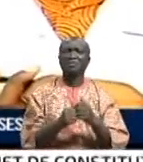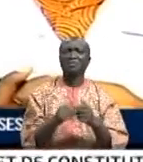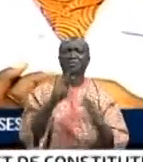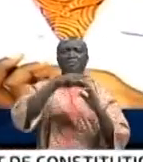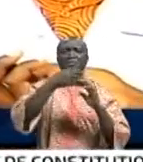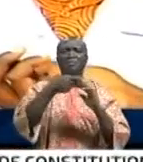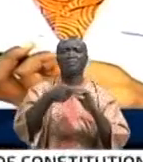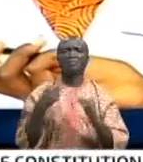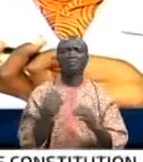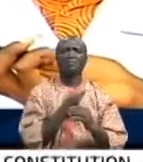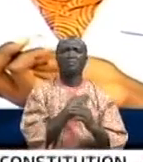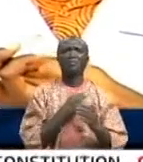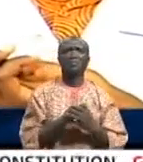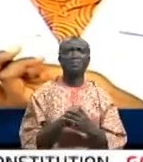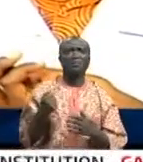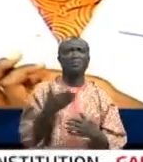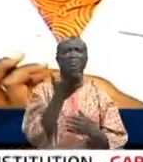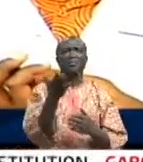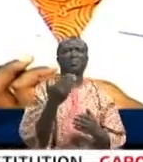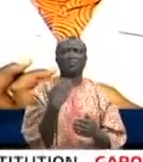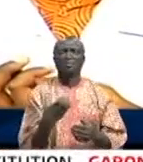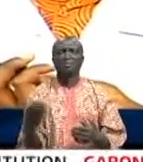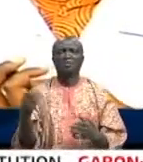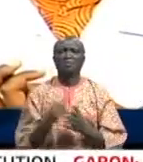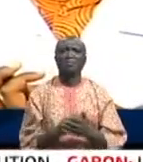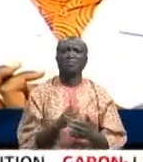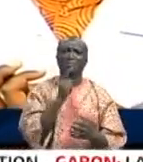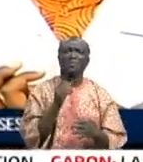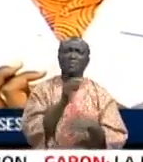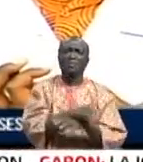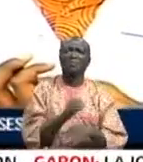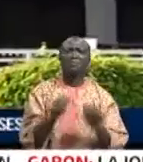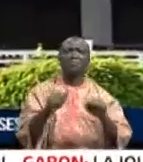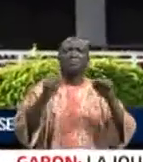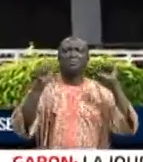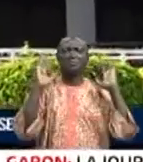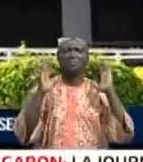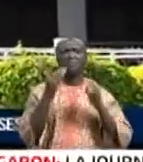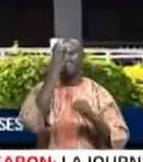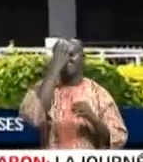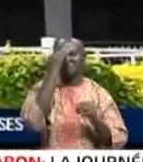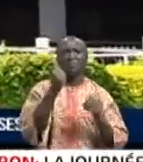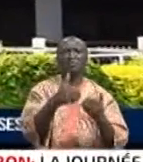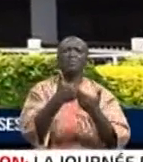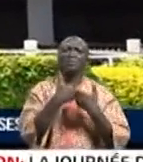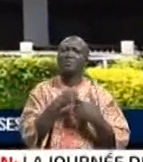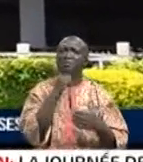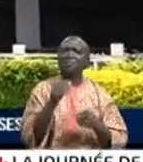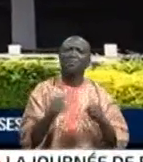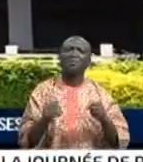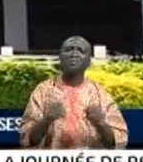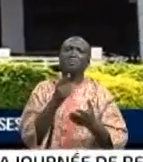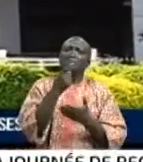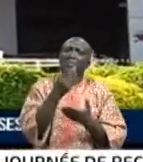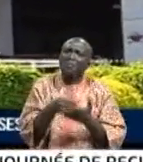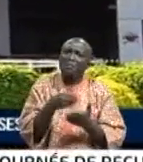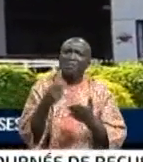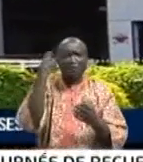il y aura certains qui vont qui seront obligés d'abandonner parce que ils n'auront pas de quoi compléter le